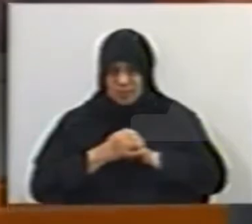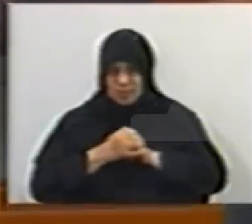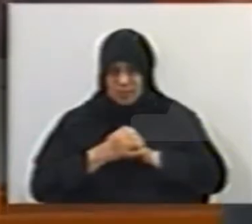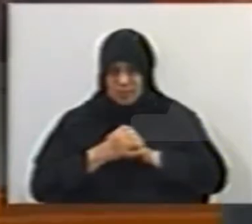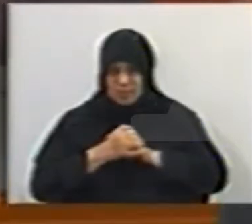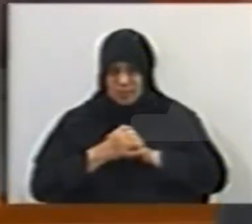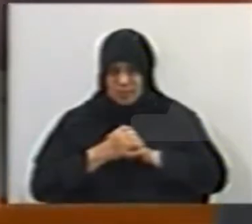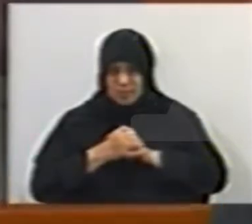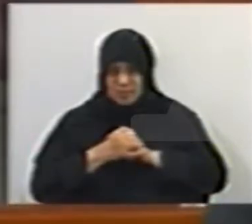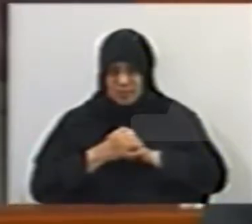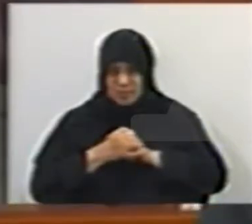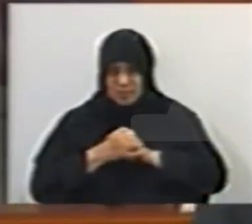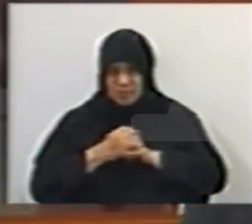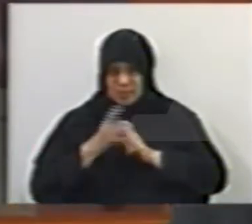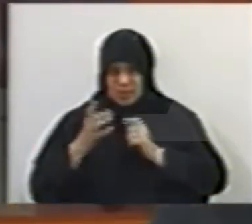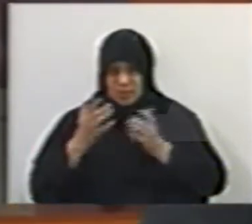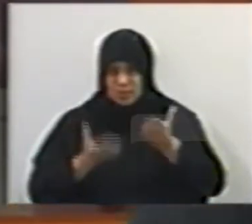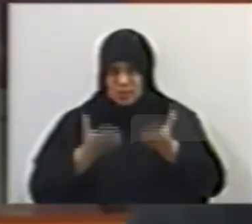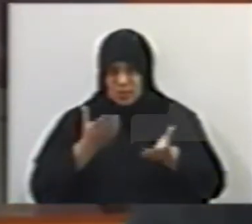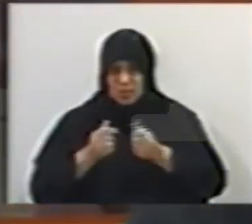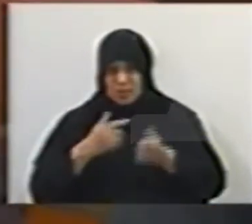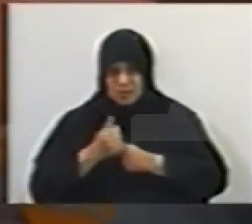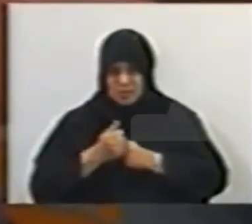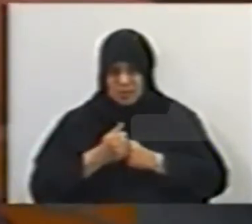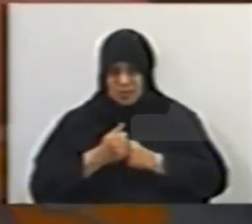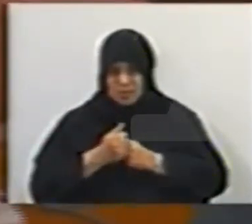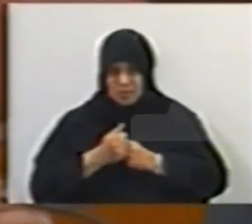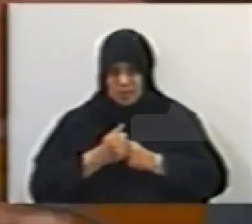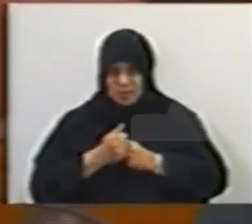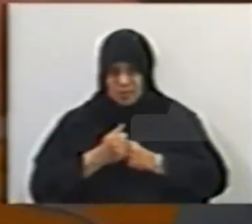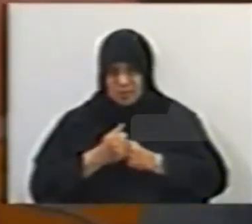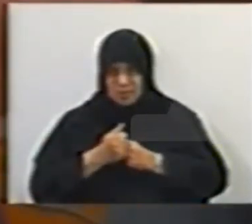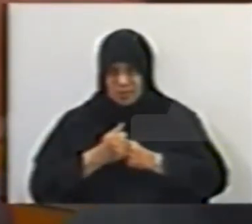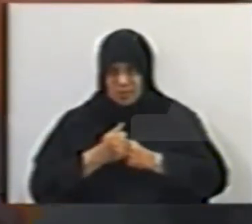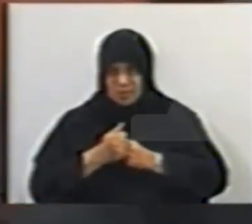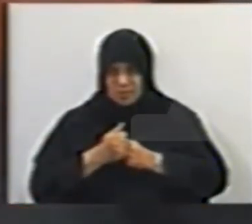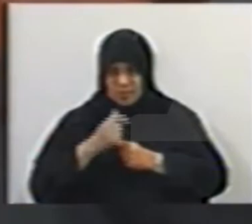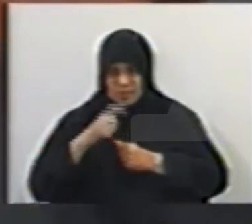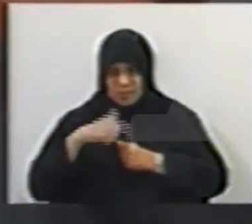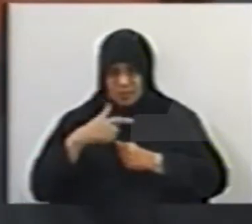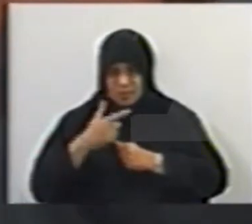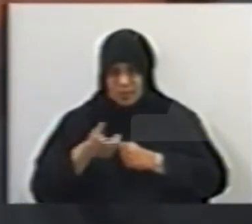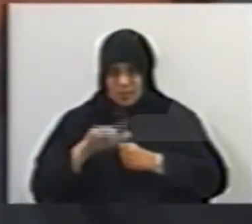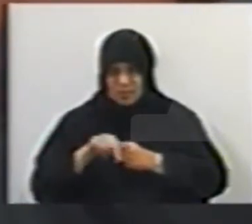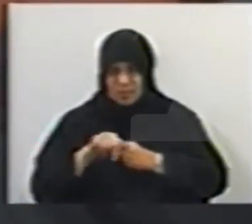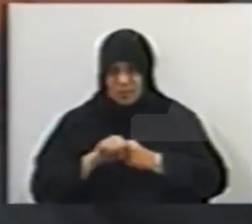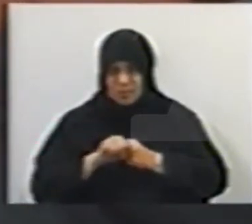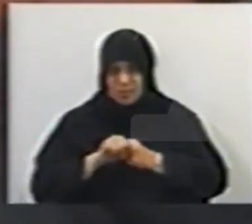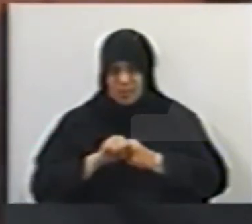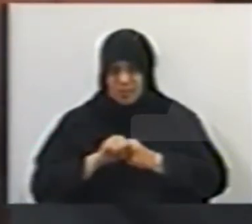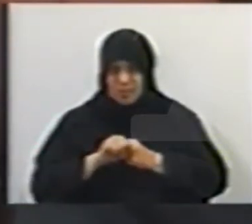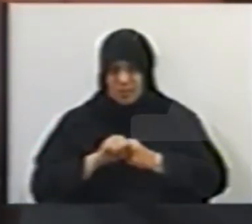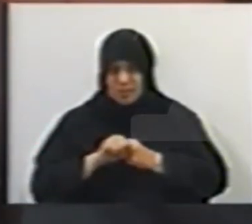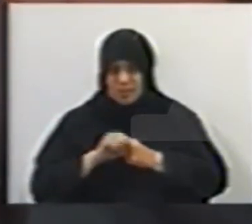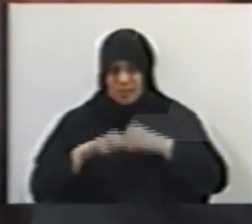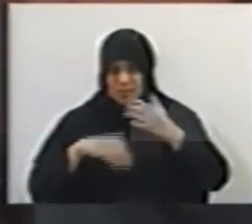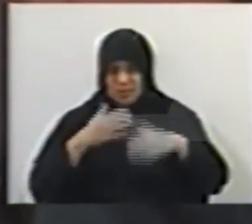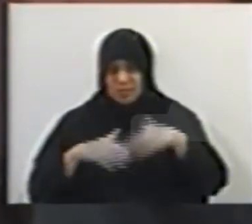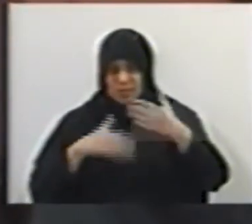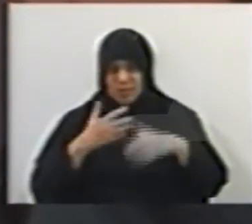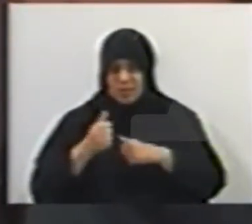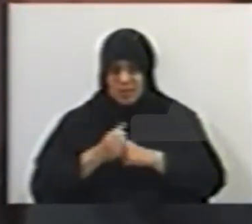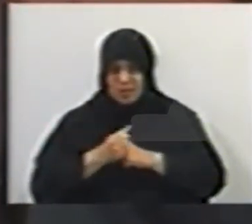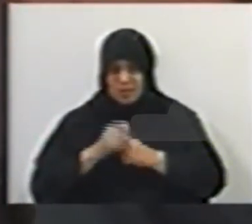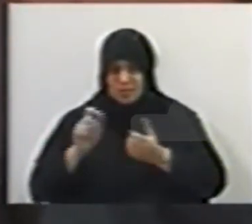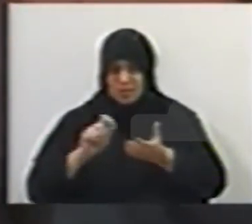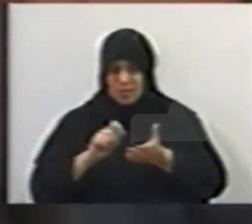الرئيس ان يساوي القانون بين من يعترف بالدولة وسلطاتها التنفيذية